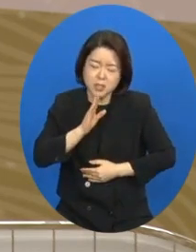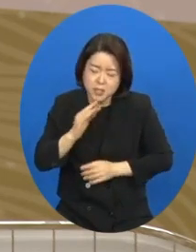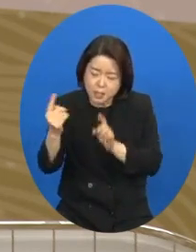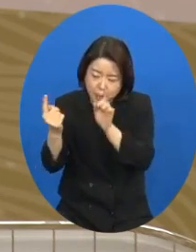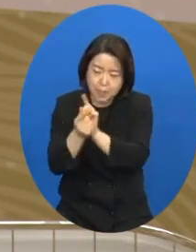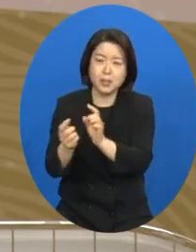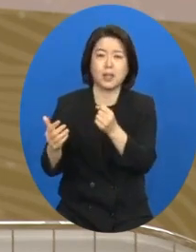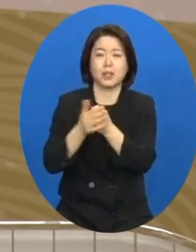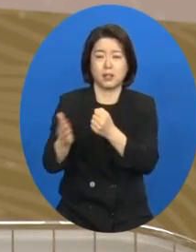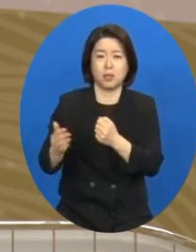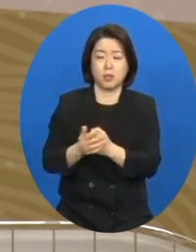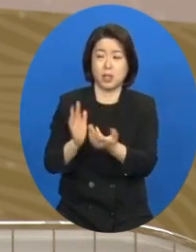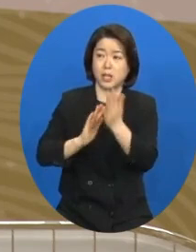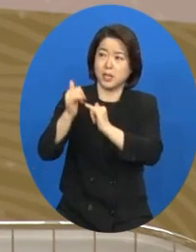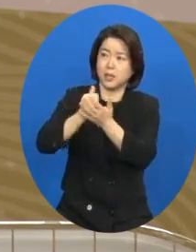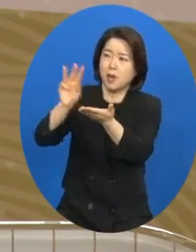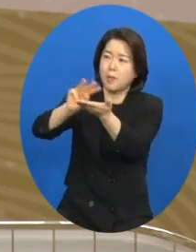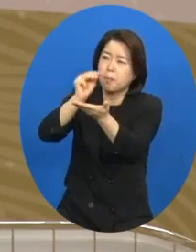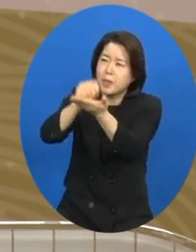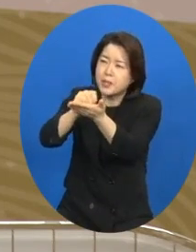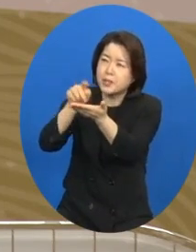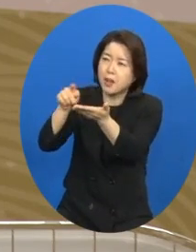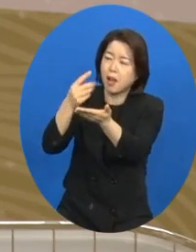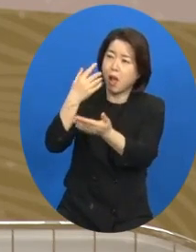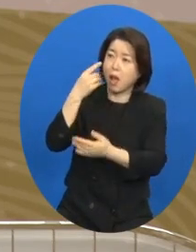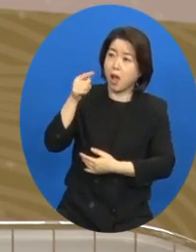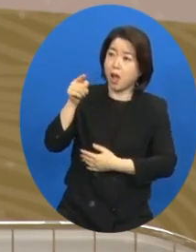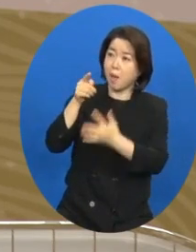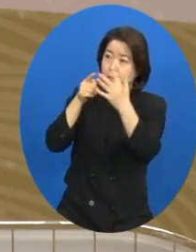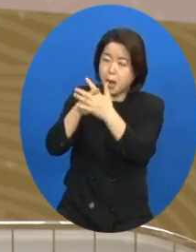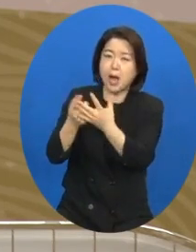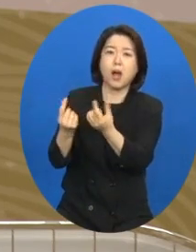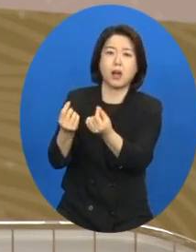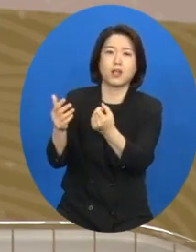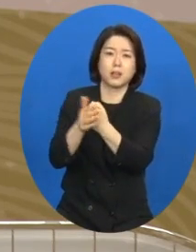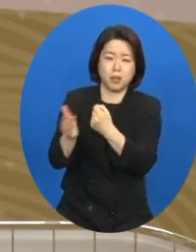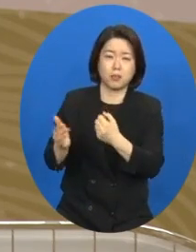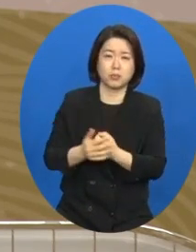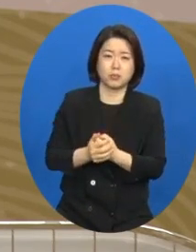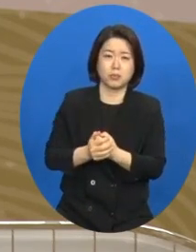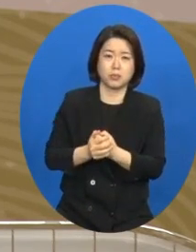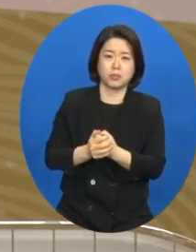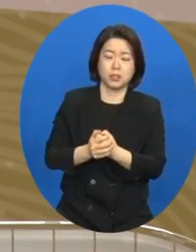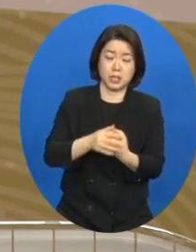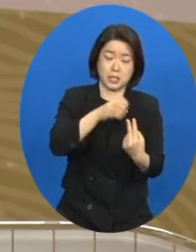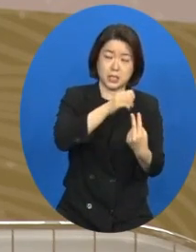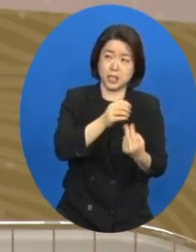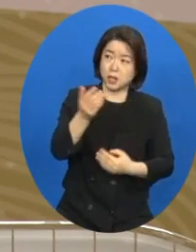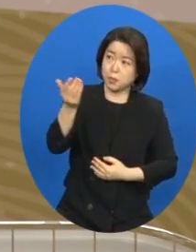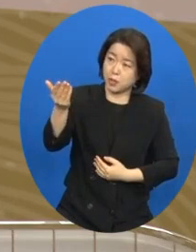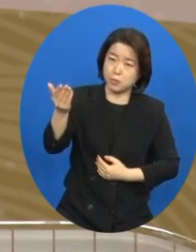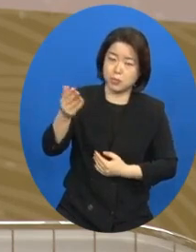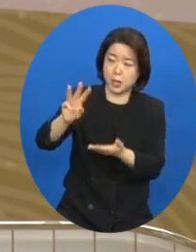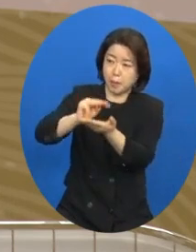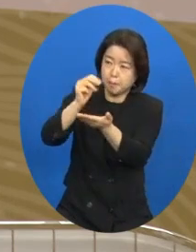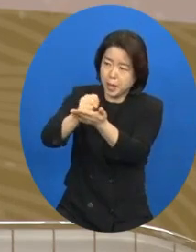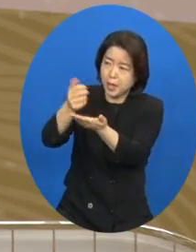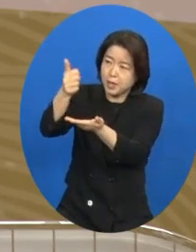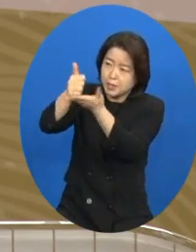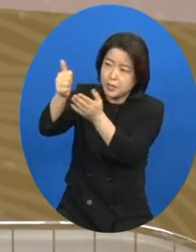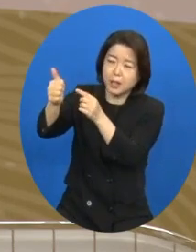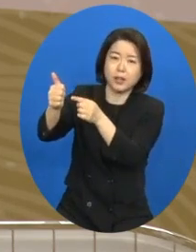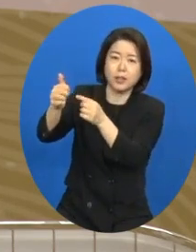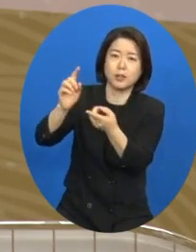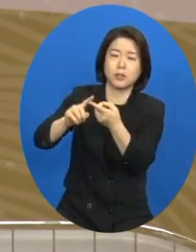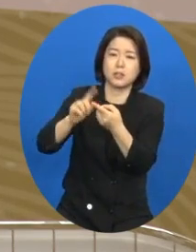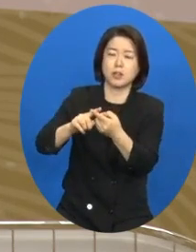예수님이 메시아 인 것을 알아 봤기 때문이에요 재료 1 2 2분이 예수님 인 것을 메시아 인 것을 내가